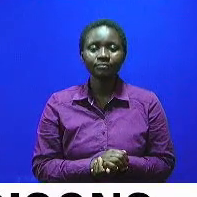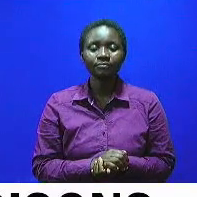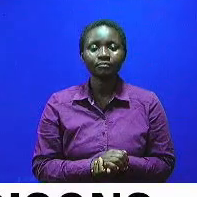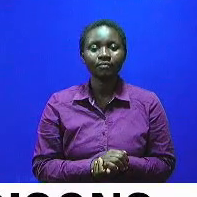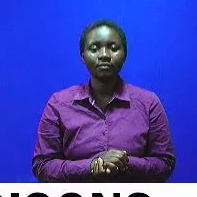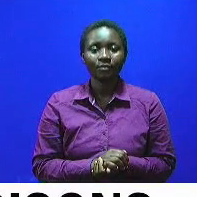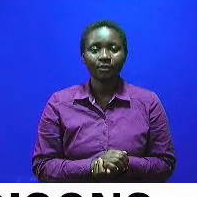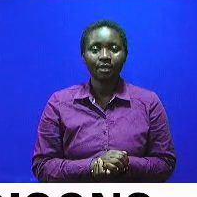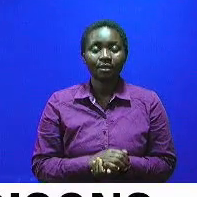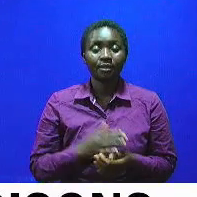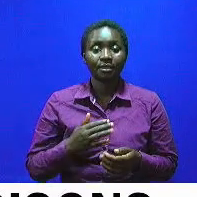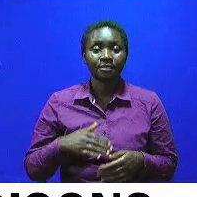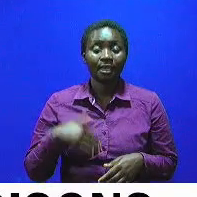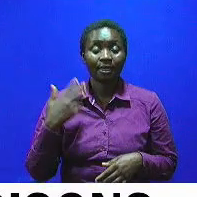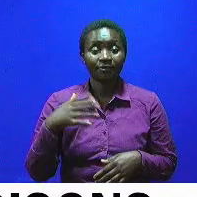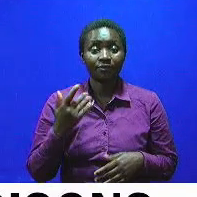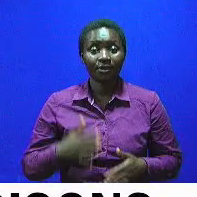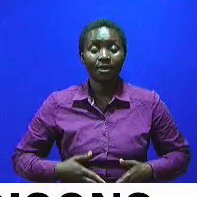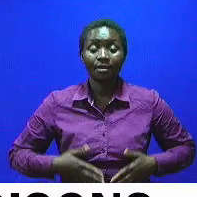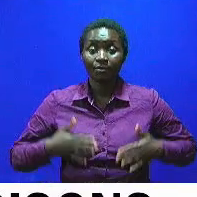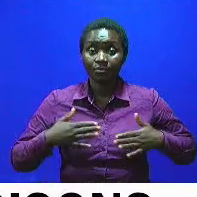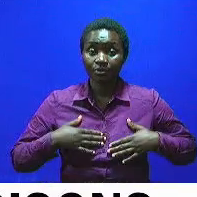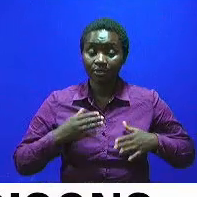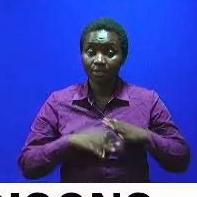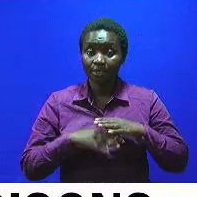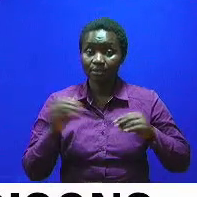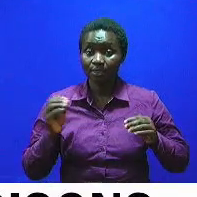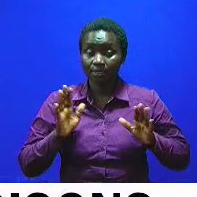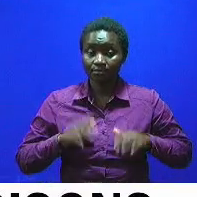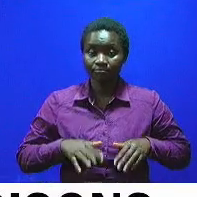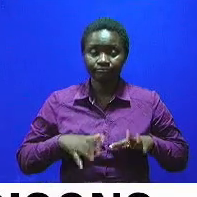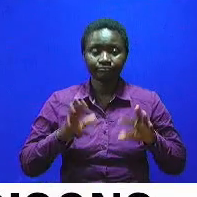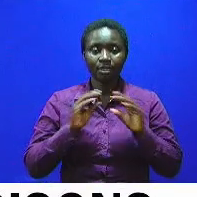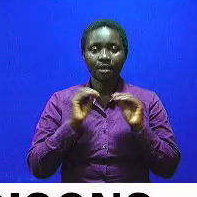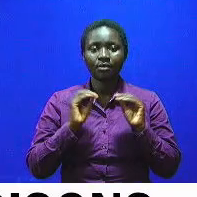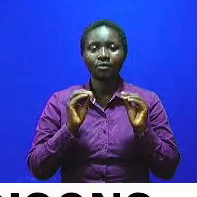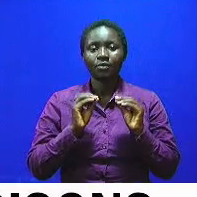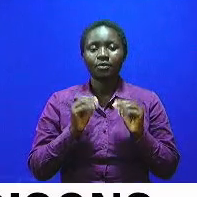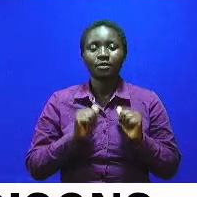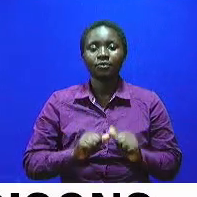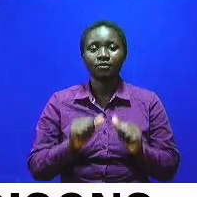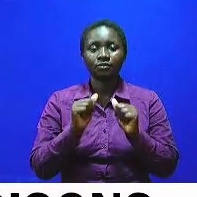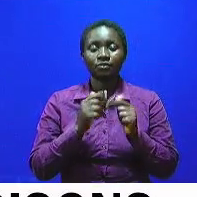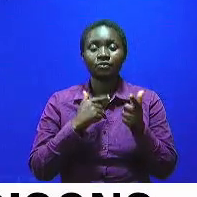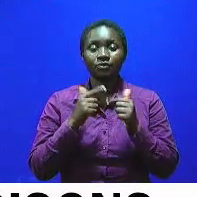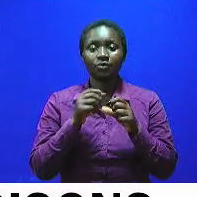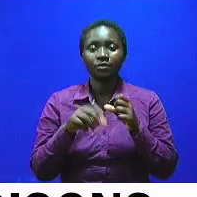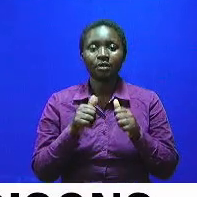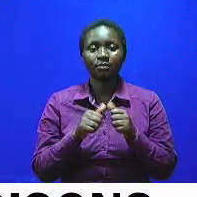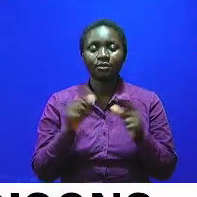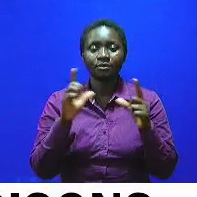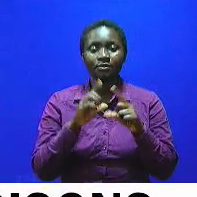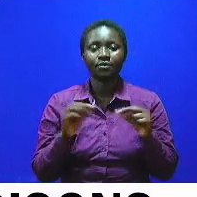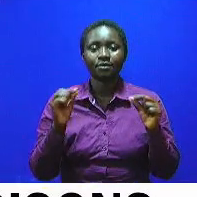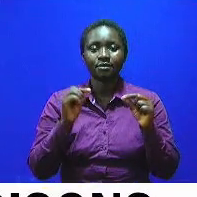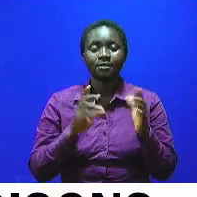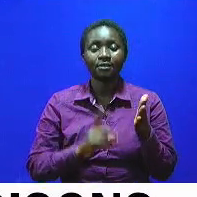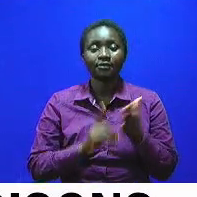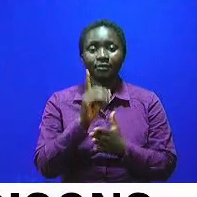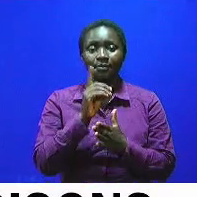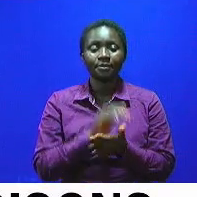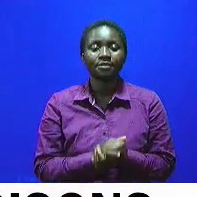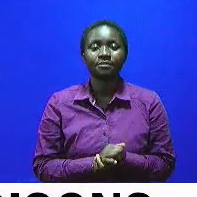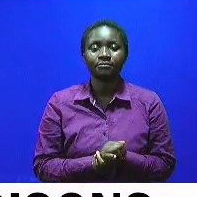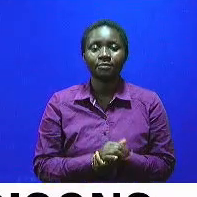kero monto ntotiga mongi nonde bwensi siko ekere togo kwanera mangana amangana ya magenderero ere